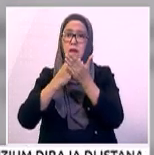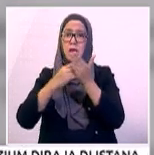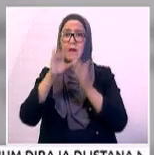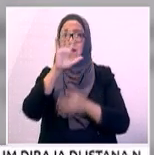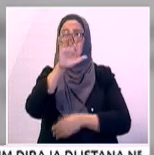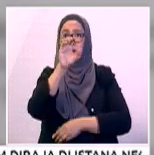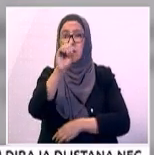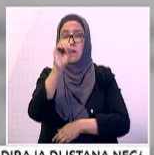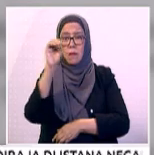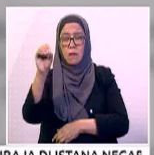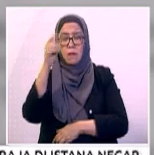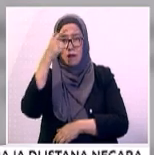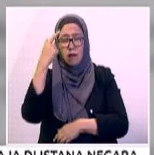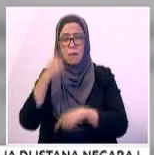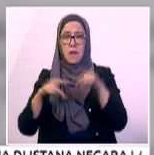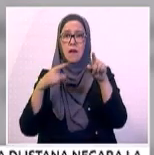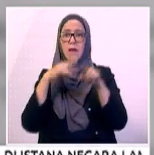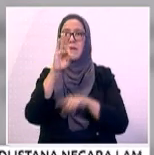fitnah.